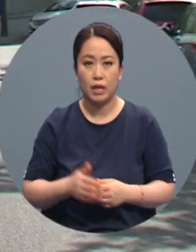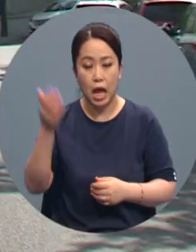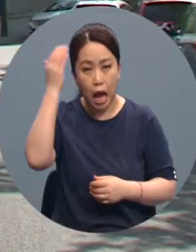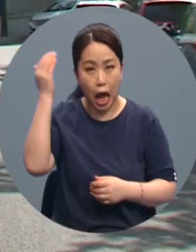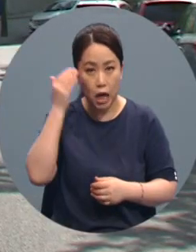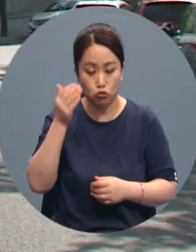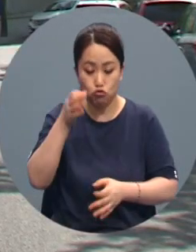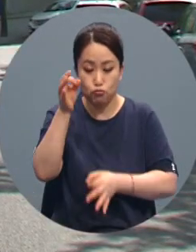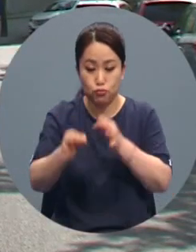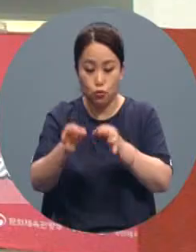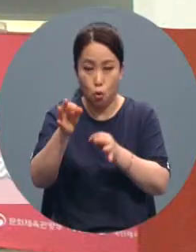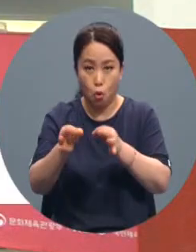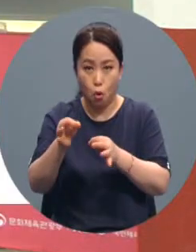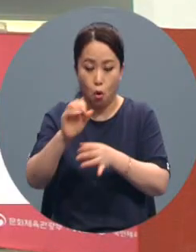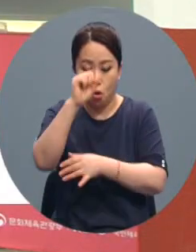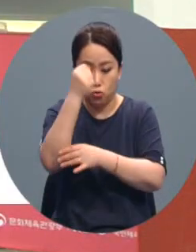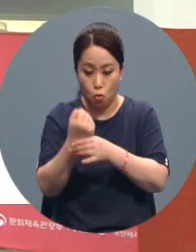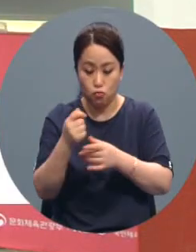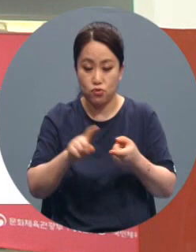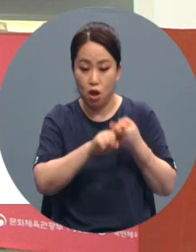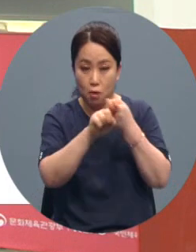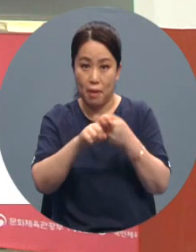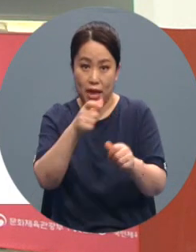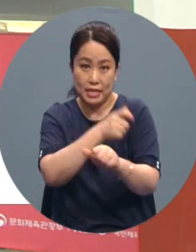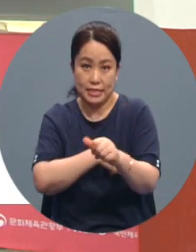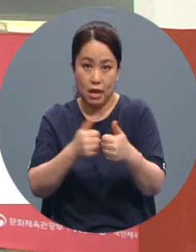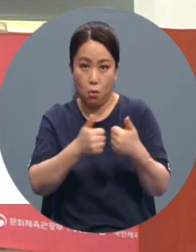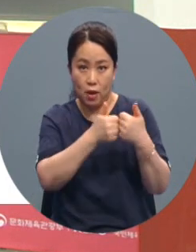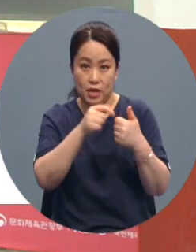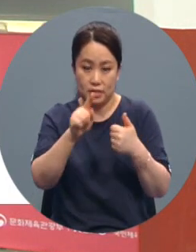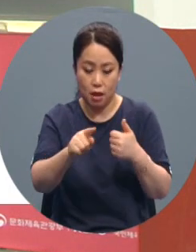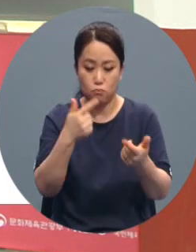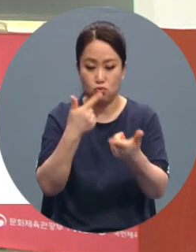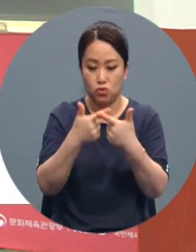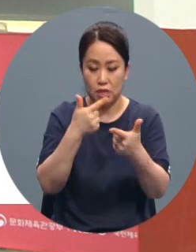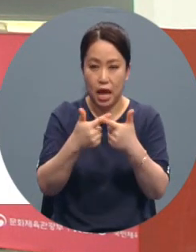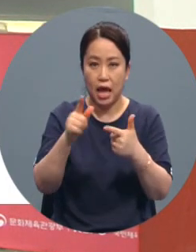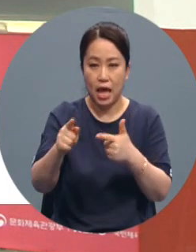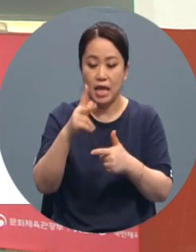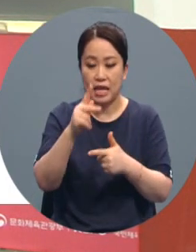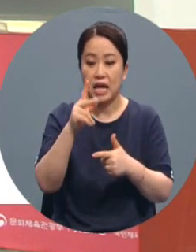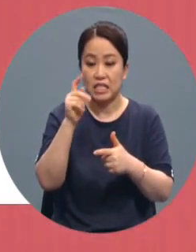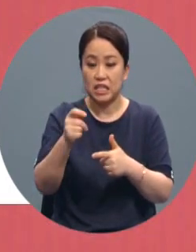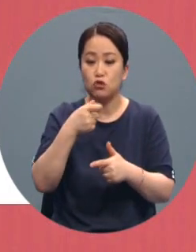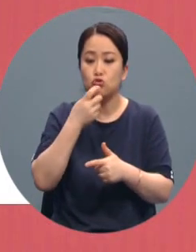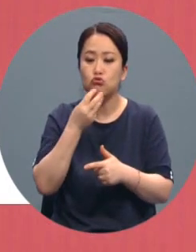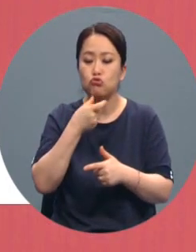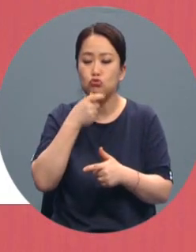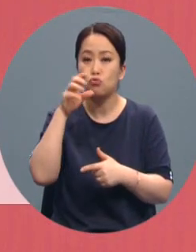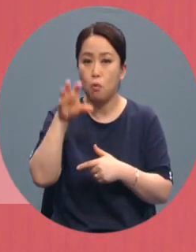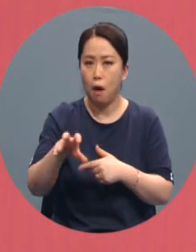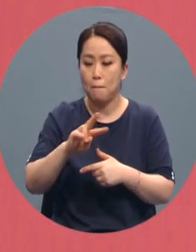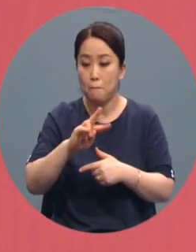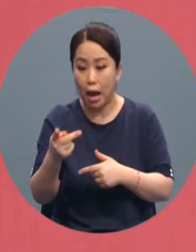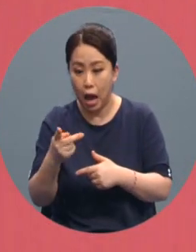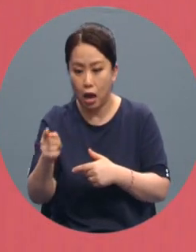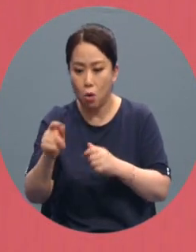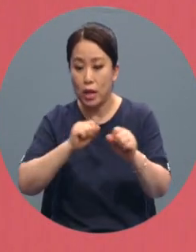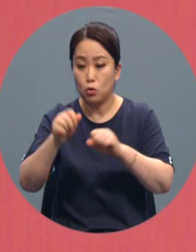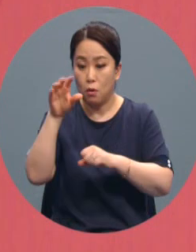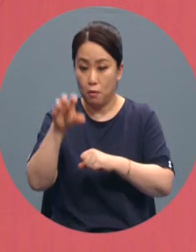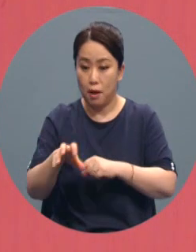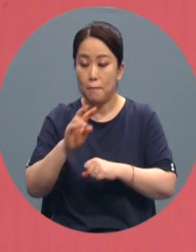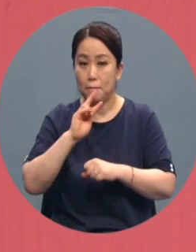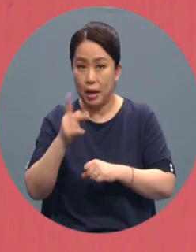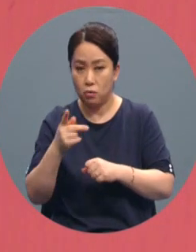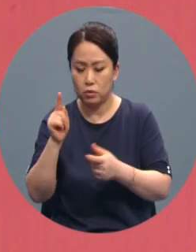한국 프로농구 연맹 이사회가 부산 KT의 수원 연고지 이전을 승인했습니다. 구단 훈련 시설을 해당 연고지에 두도록